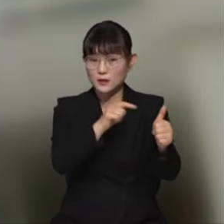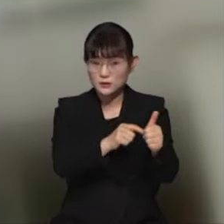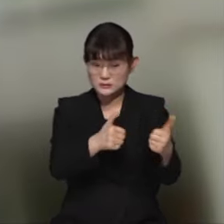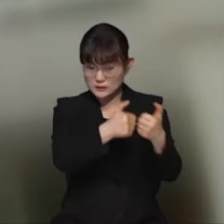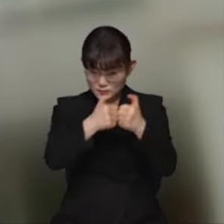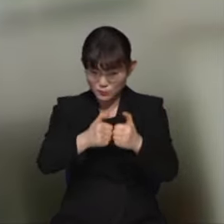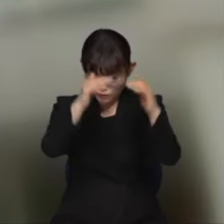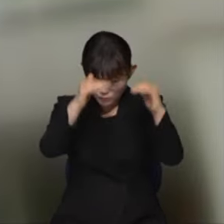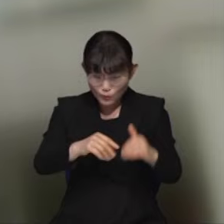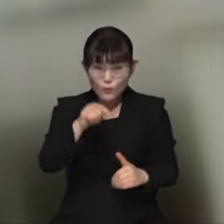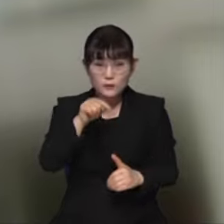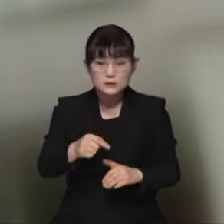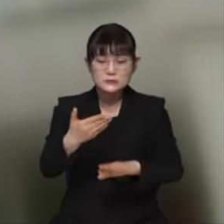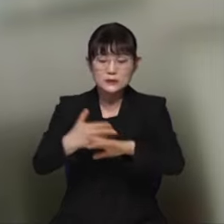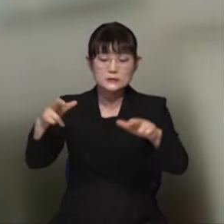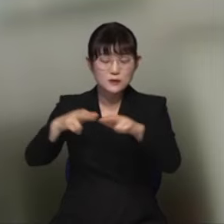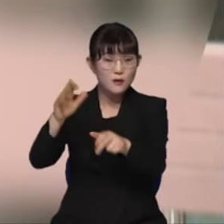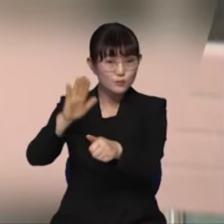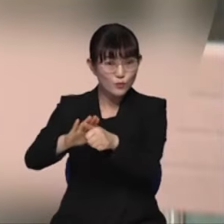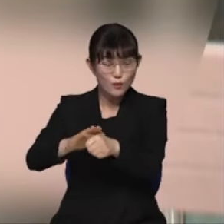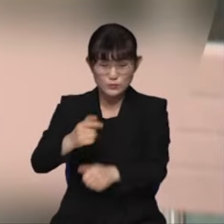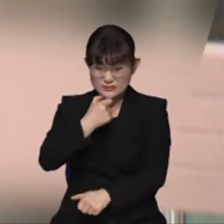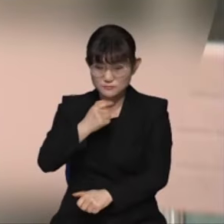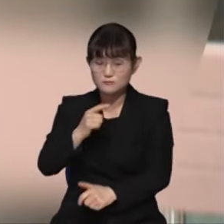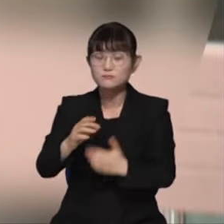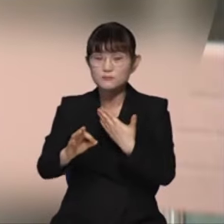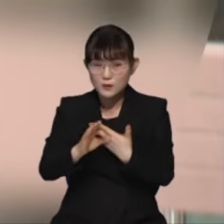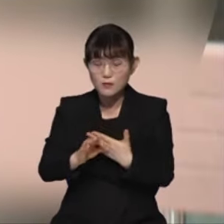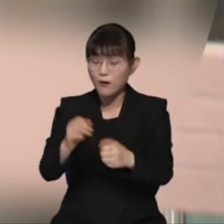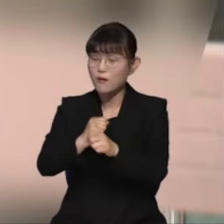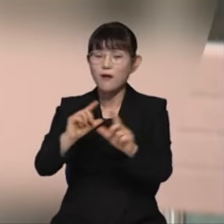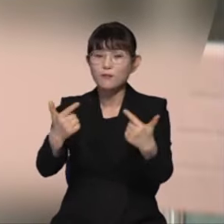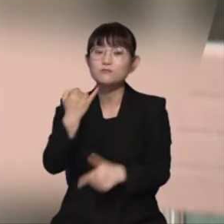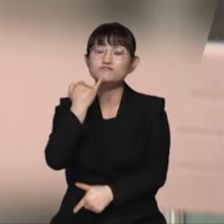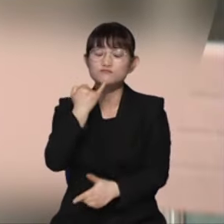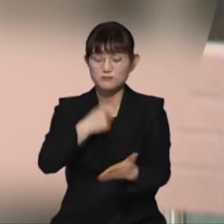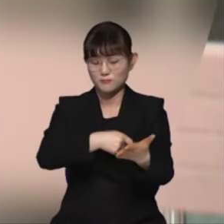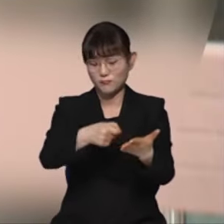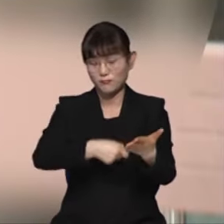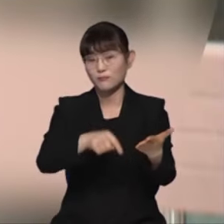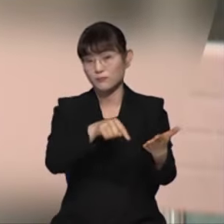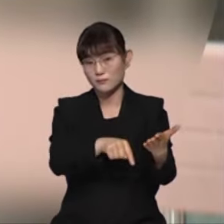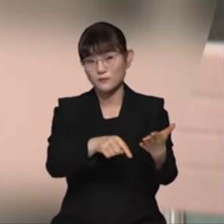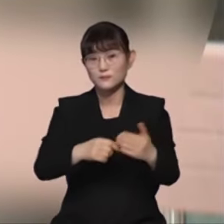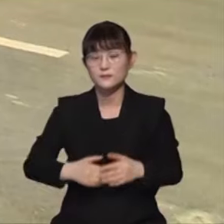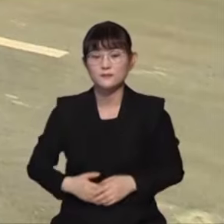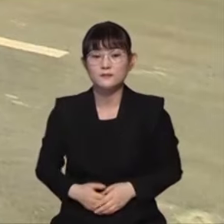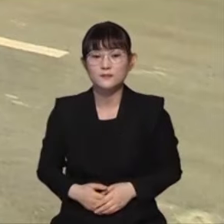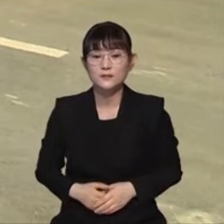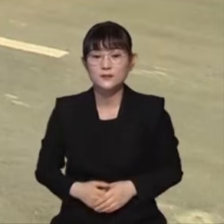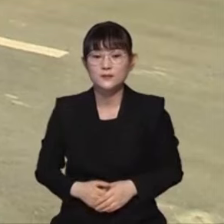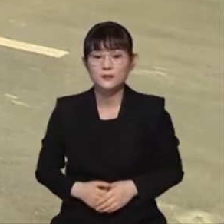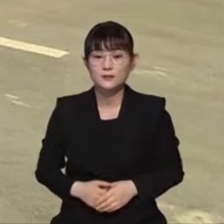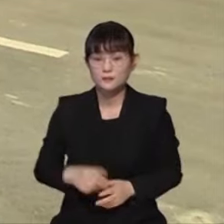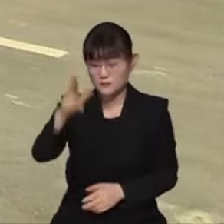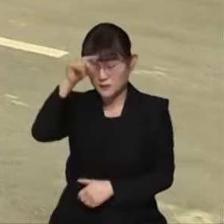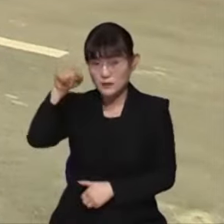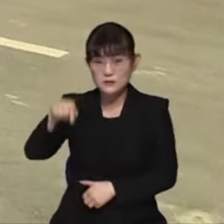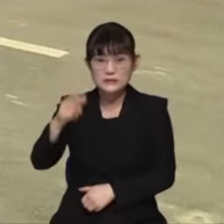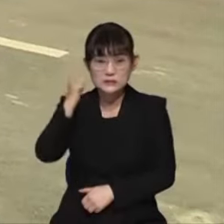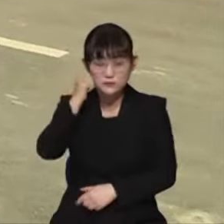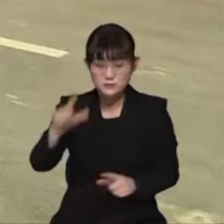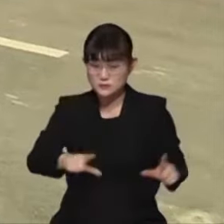상담 일지에도 다른 장애 학생을 돕는 걸 원하지 않으면 안 해도 된다고 적혀 있는 것으로 전해졌습니다. 경찰은